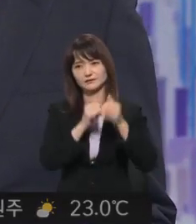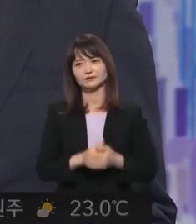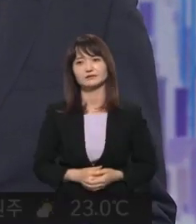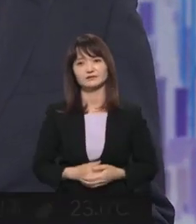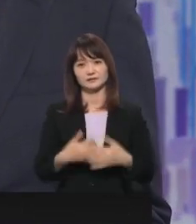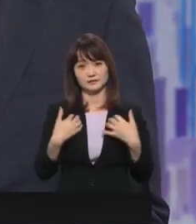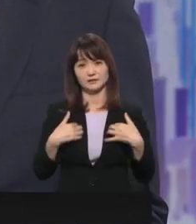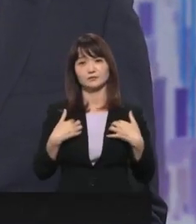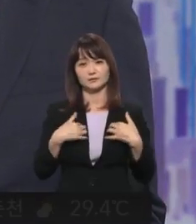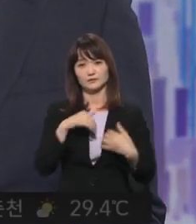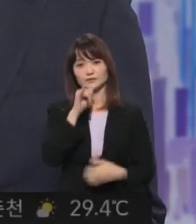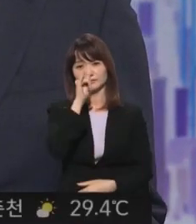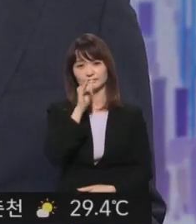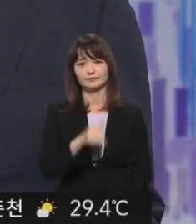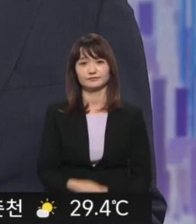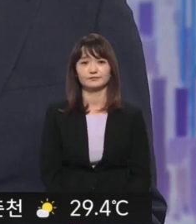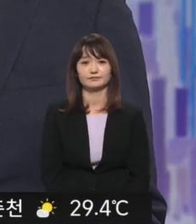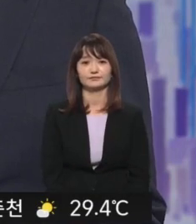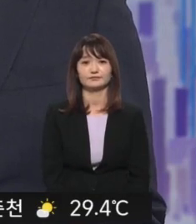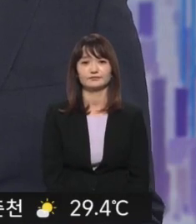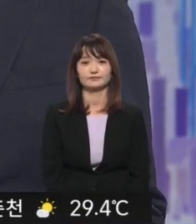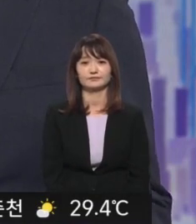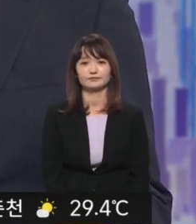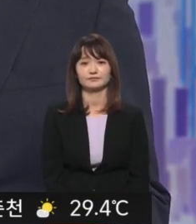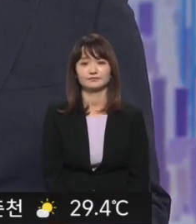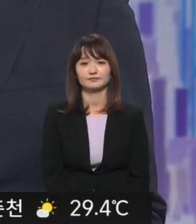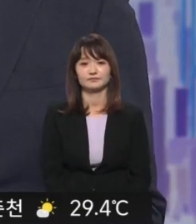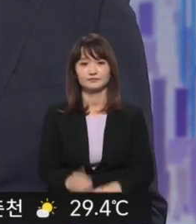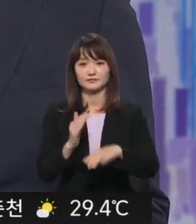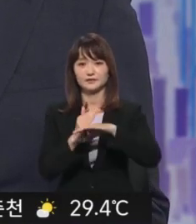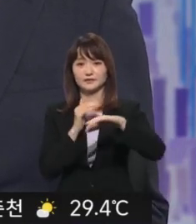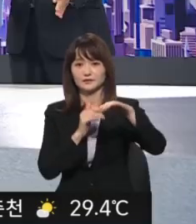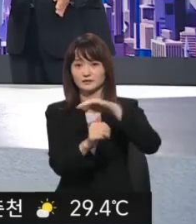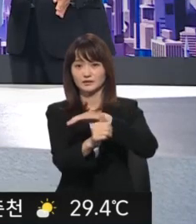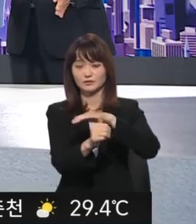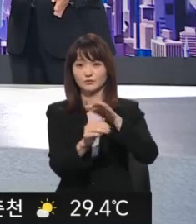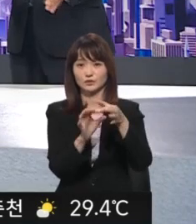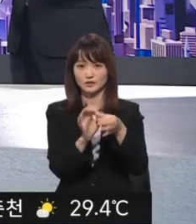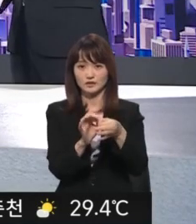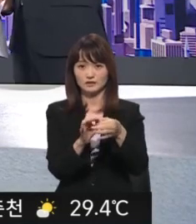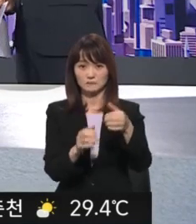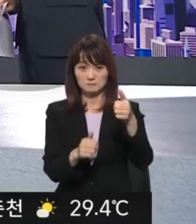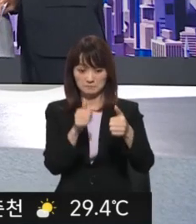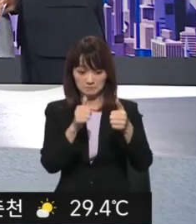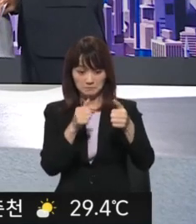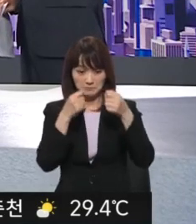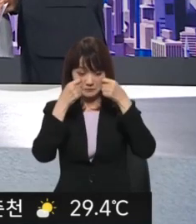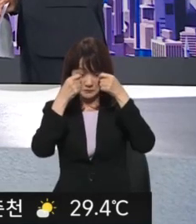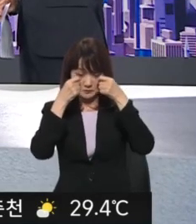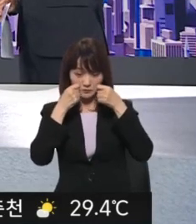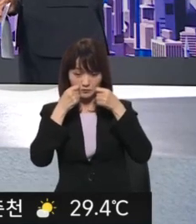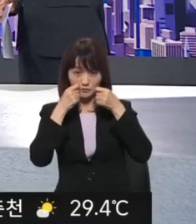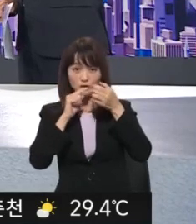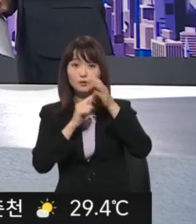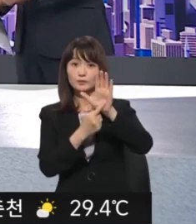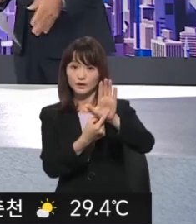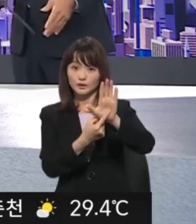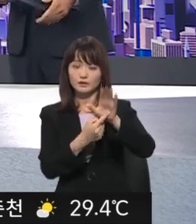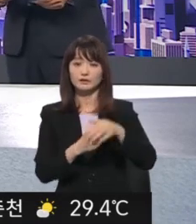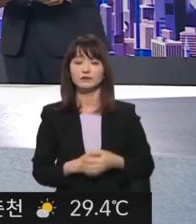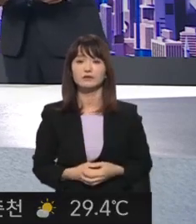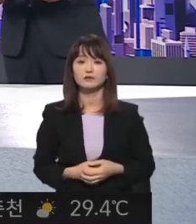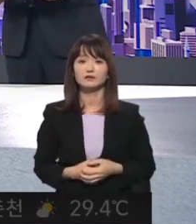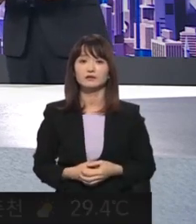흥미로운 부분이기도 해요 뭔가 지금 당권을 둘러싼 경쟁 관계에 결국 이 눈물이라는 걸로 표현됐다